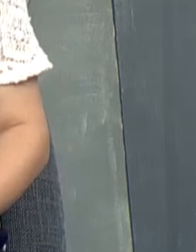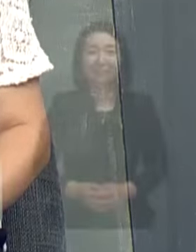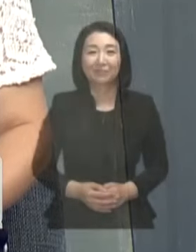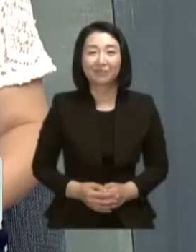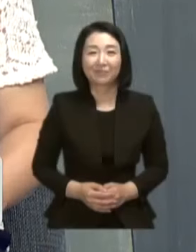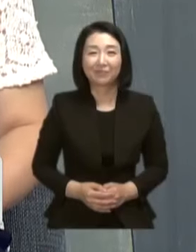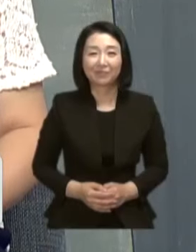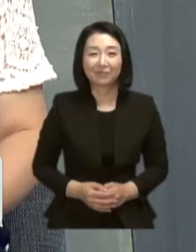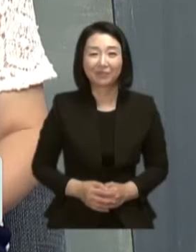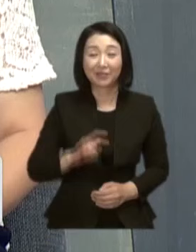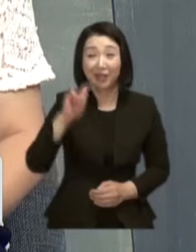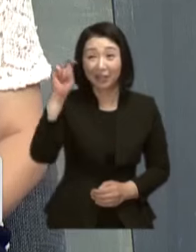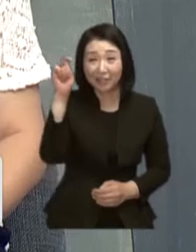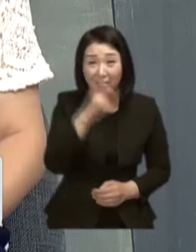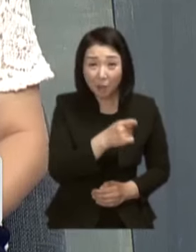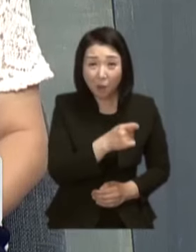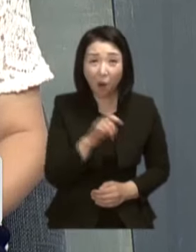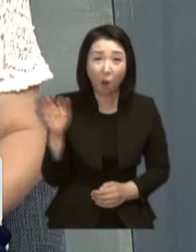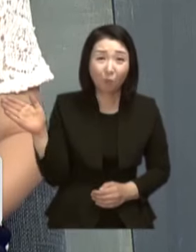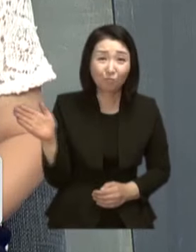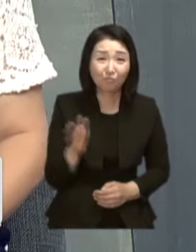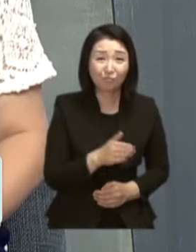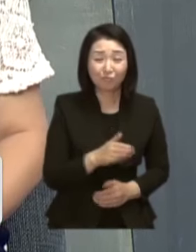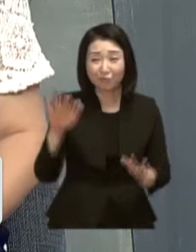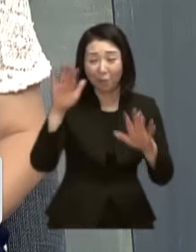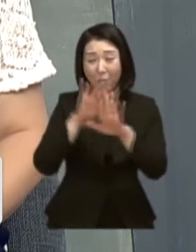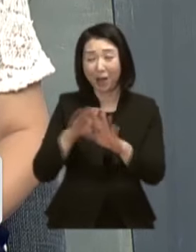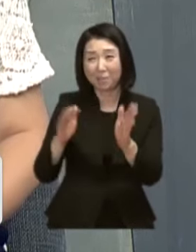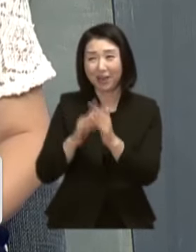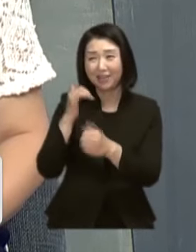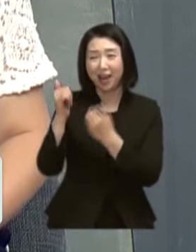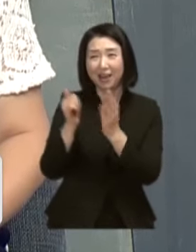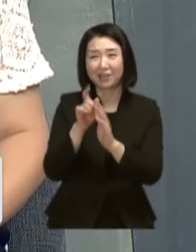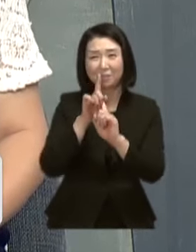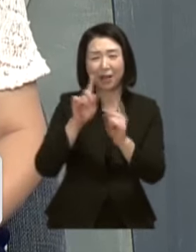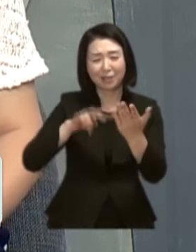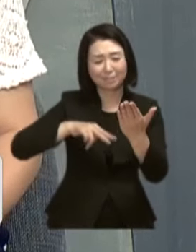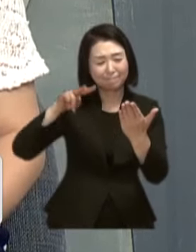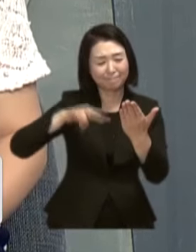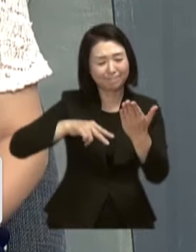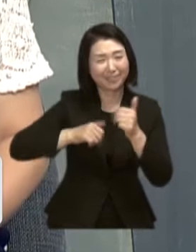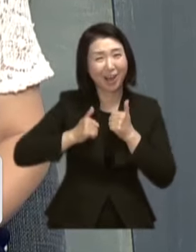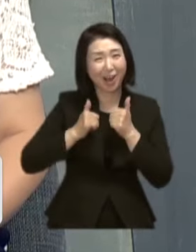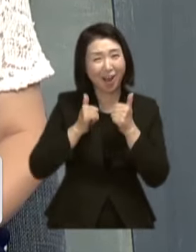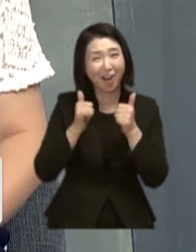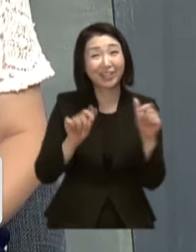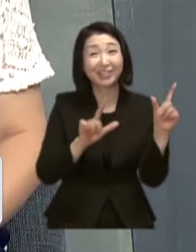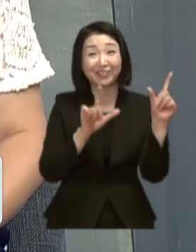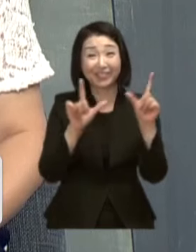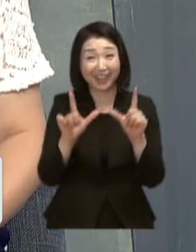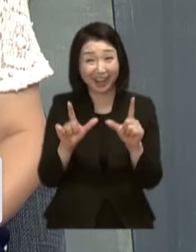네, 새벽부터 밤까지 정말 하나님 말씀 보기에 열심으로 사는 우리 아이들을 보니까 마음이 너무